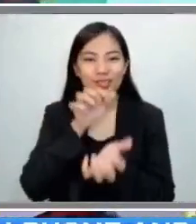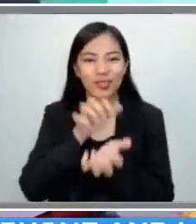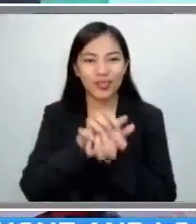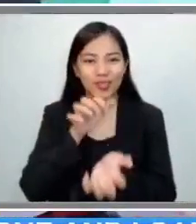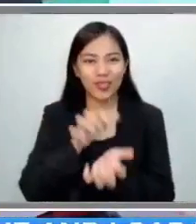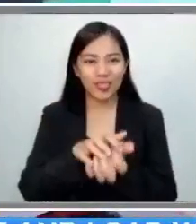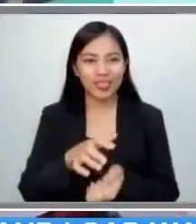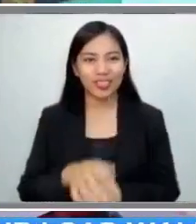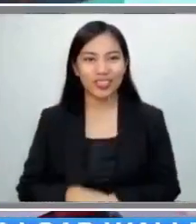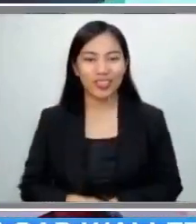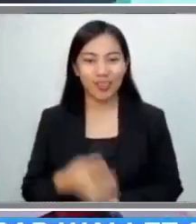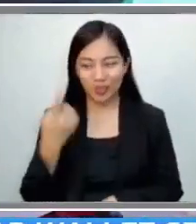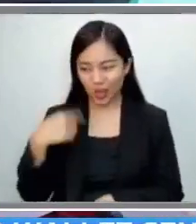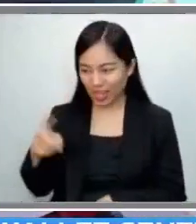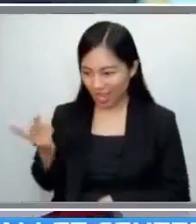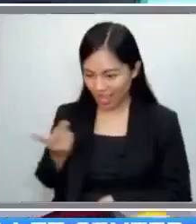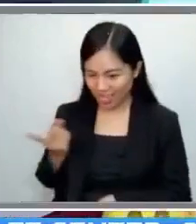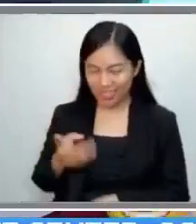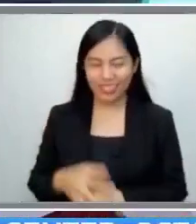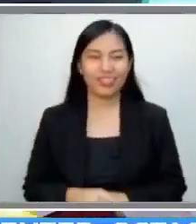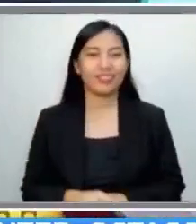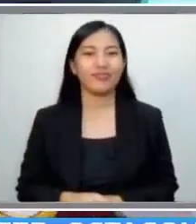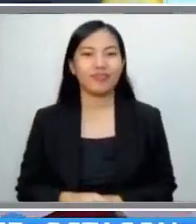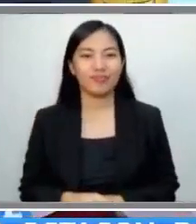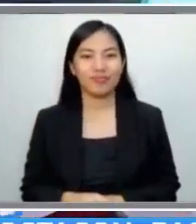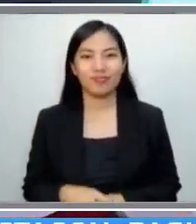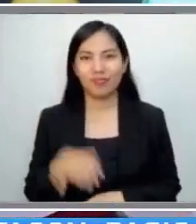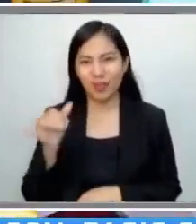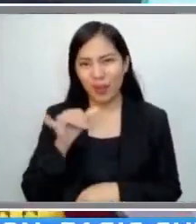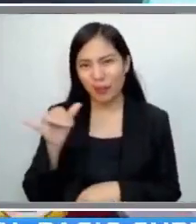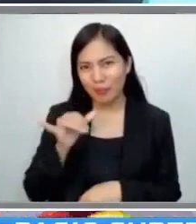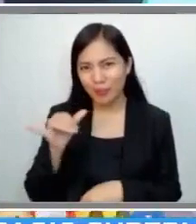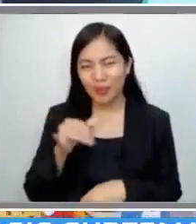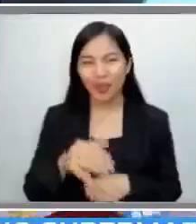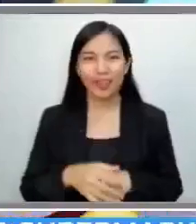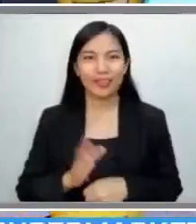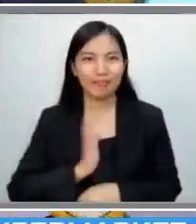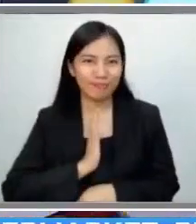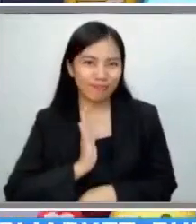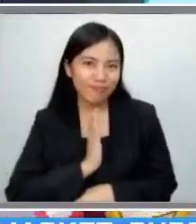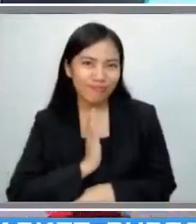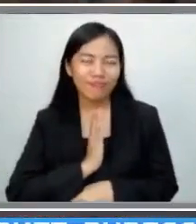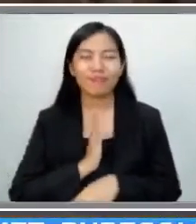mo yung mga masunuring bata habang nagdarasal bago kumain ng treats?